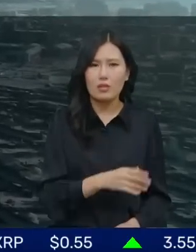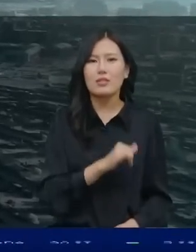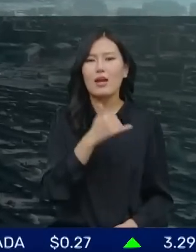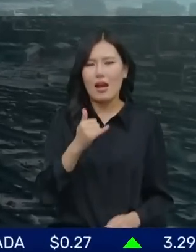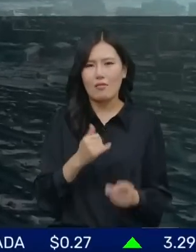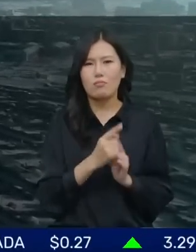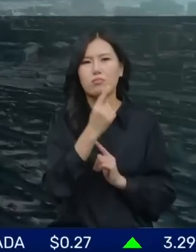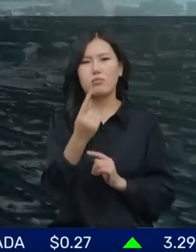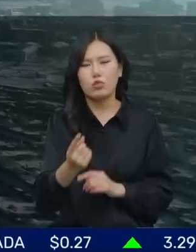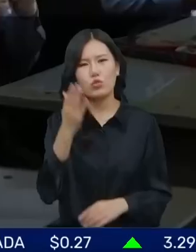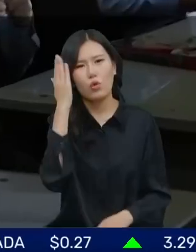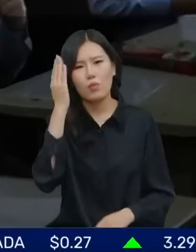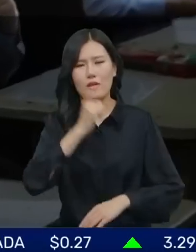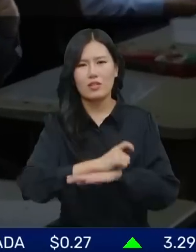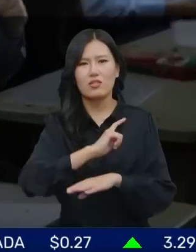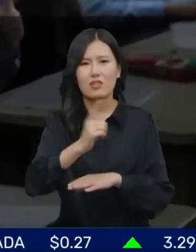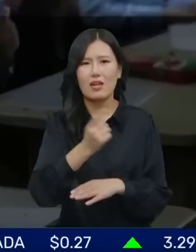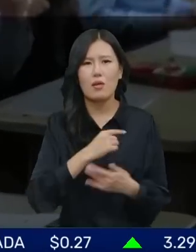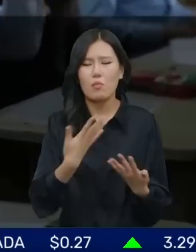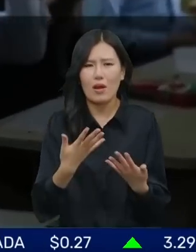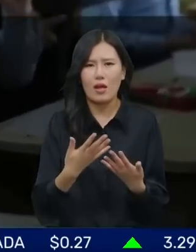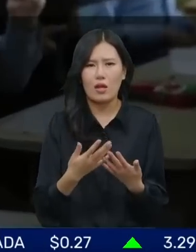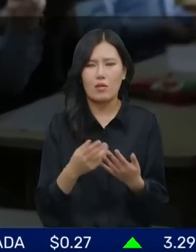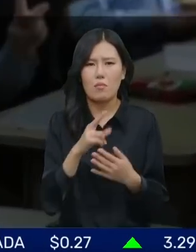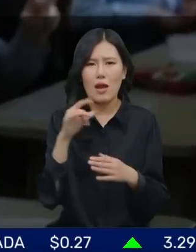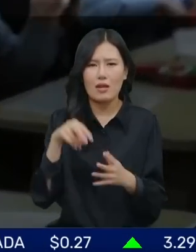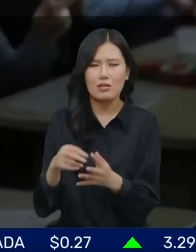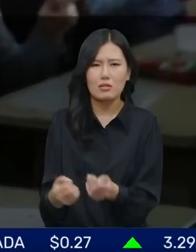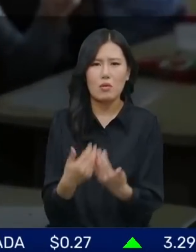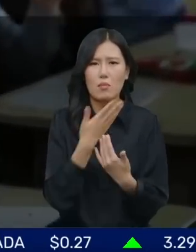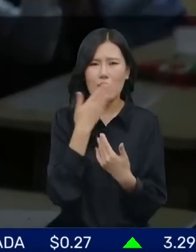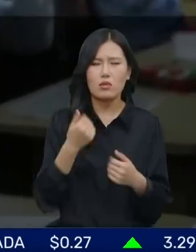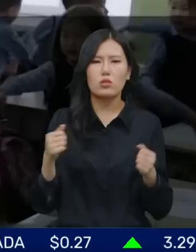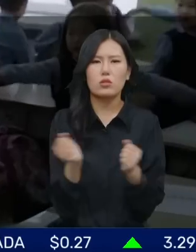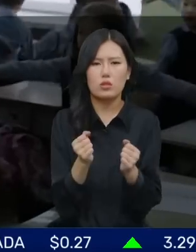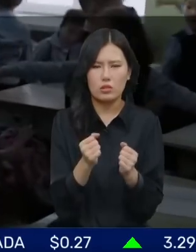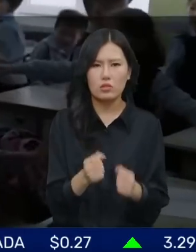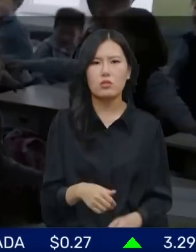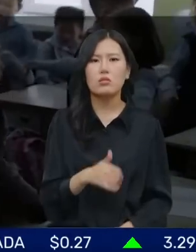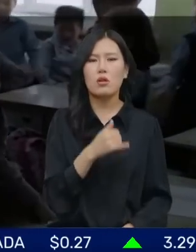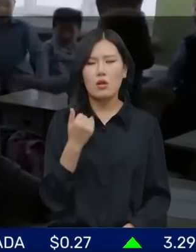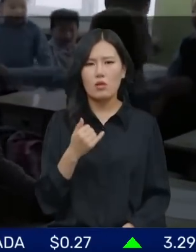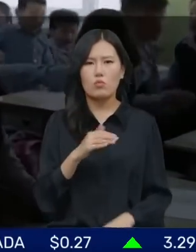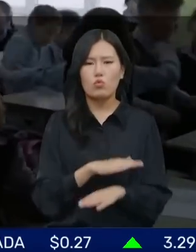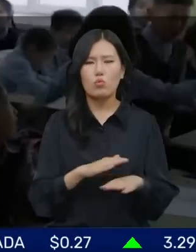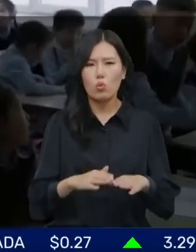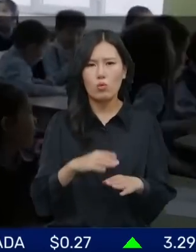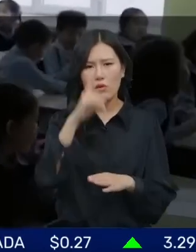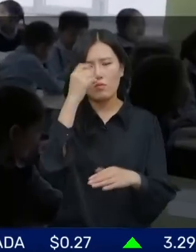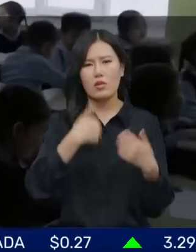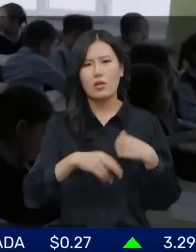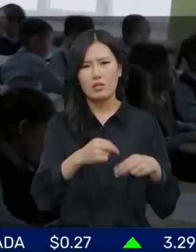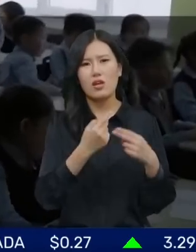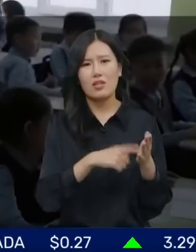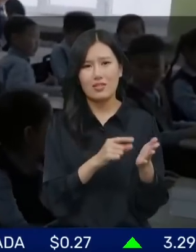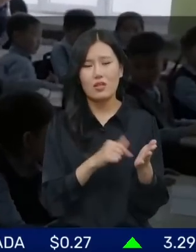байранд байгаа хүүхдүүд мөн хичээлдээ явж чадахгүй. Магадгүй халаалтгүй бол бүр ч цутрам. эрүүл мэндийн үйлчилгээ яаралтай авах шаардлагатай хүүхэд ч байгаа. Гэтэл зам